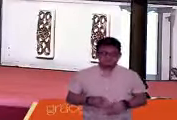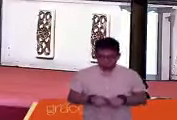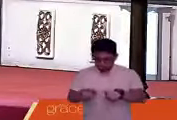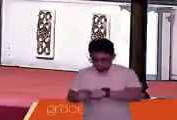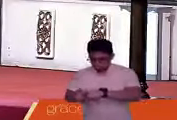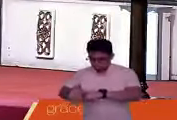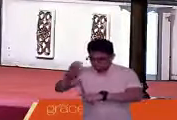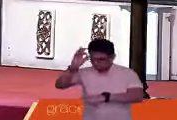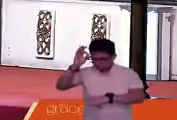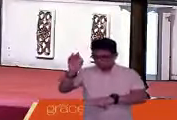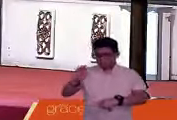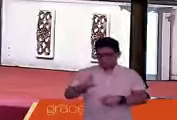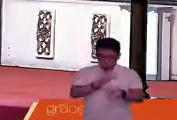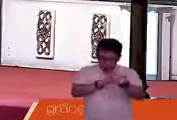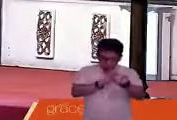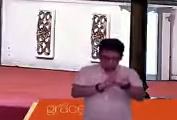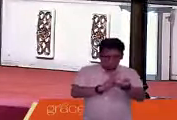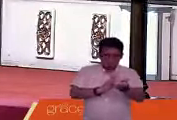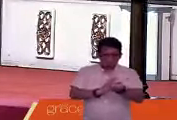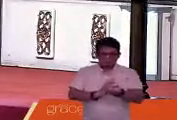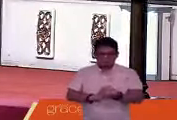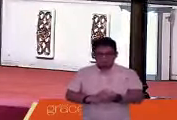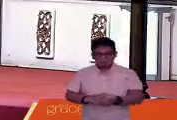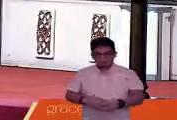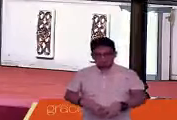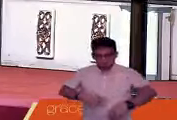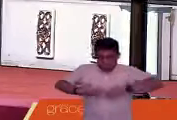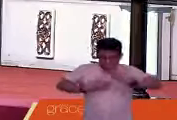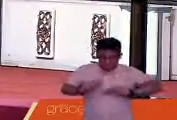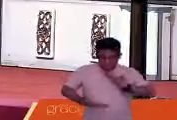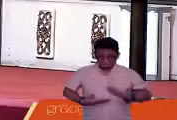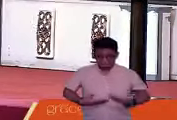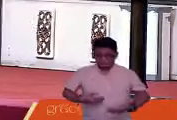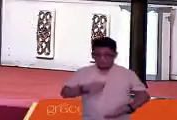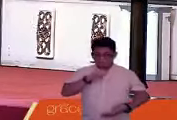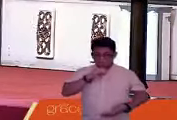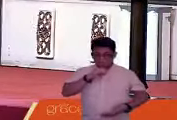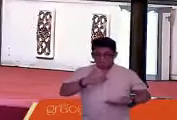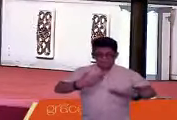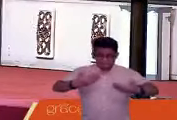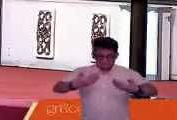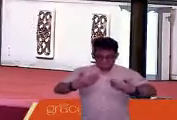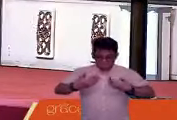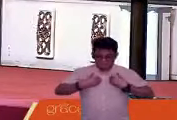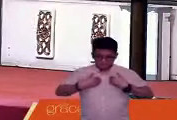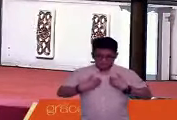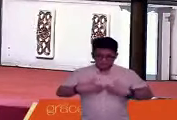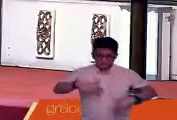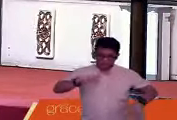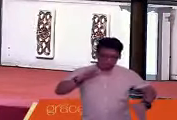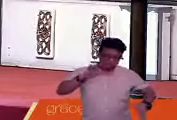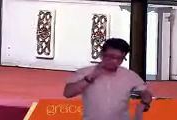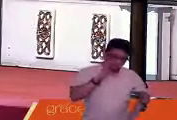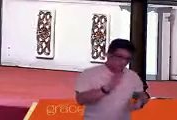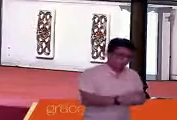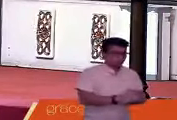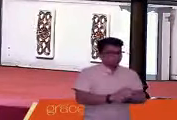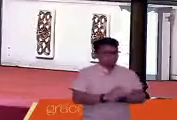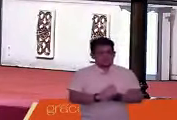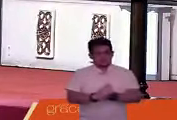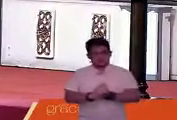kakita, lingkod-lingkod lang ko. Ah, malipayon ko na ako'y asawa nga nag-itindis ako. Ah. Mauna